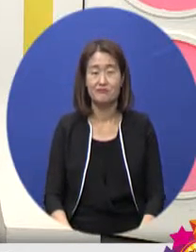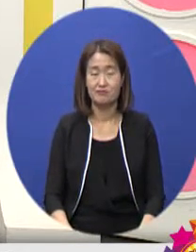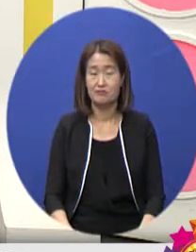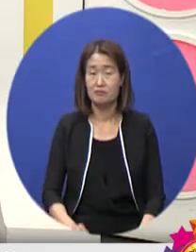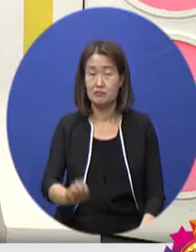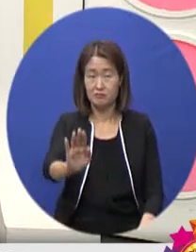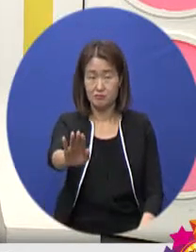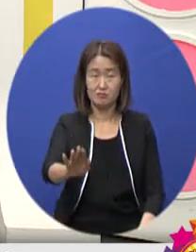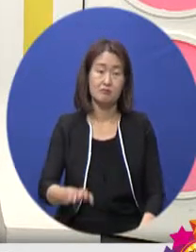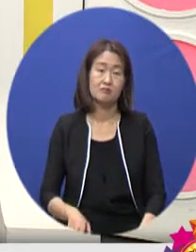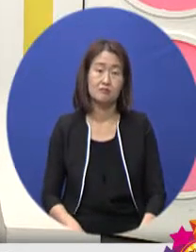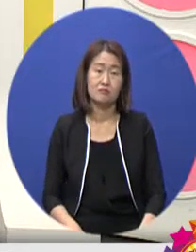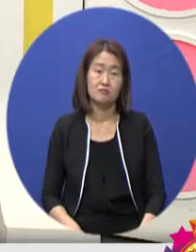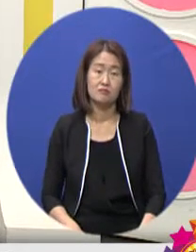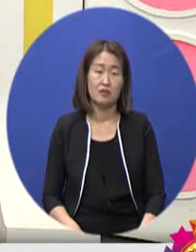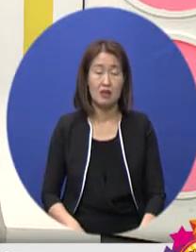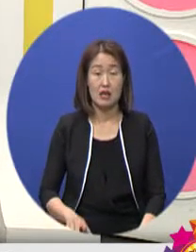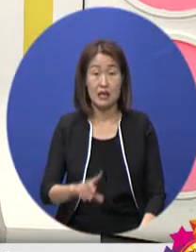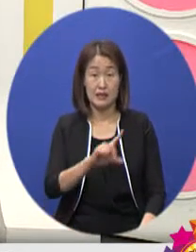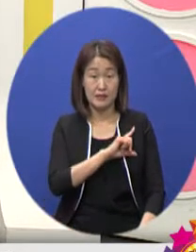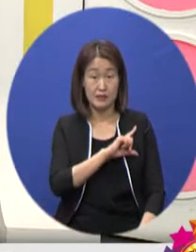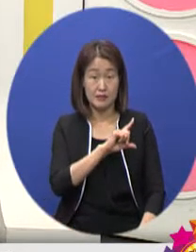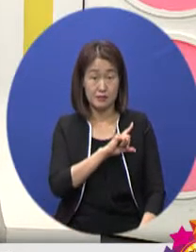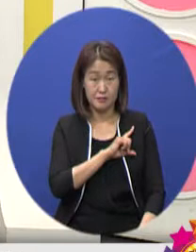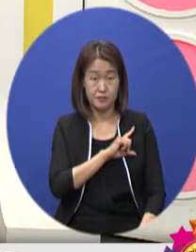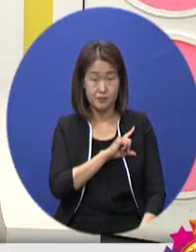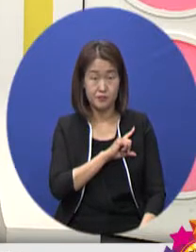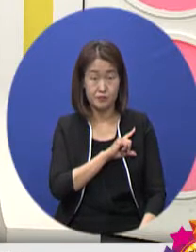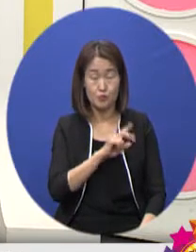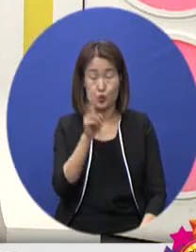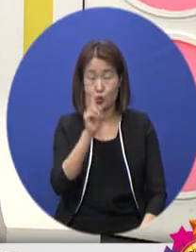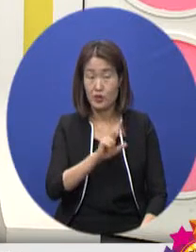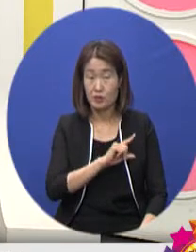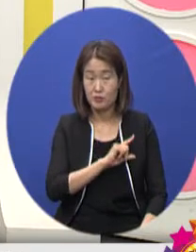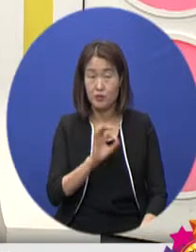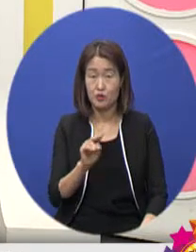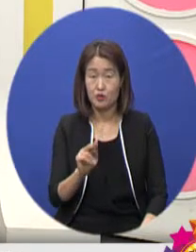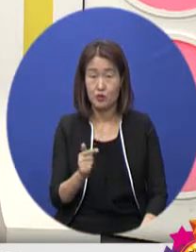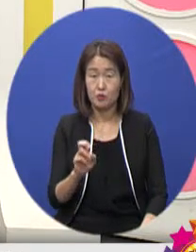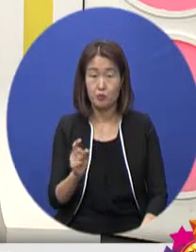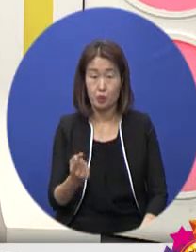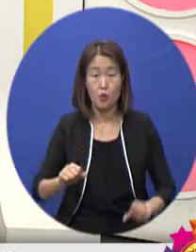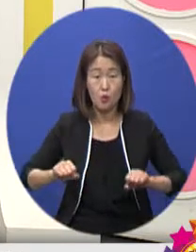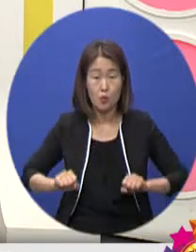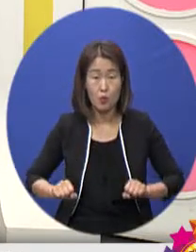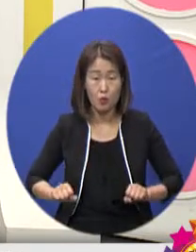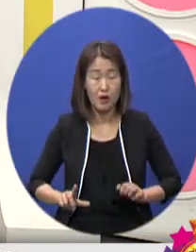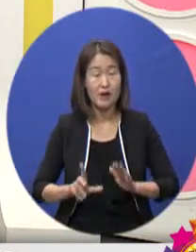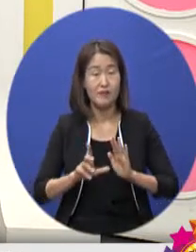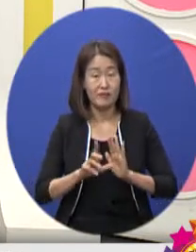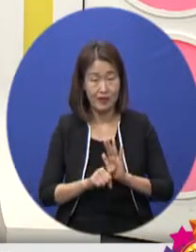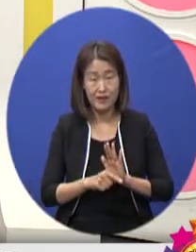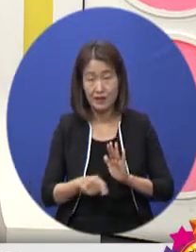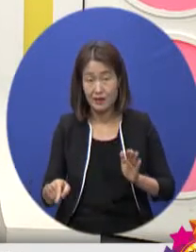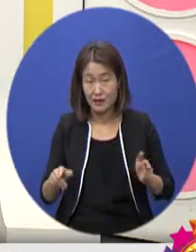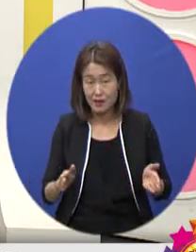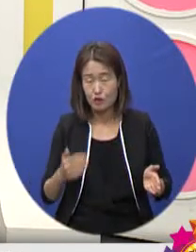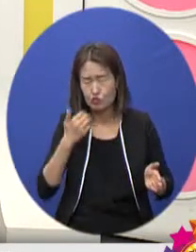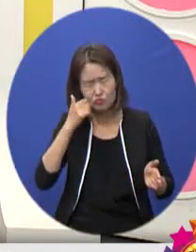네, 어머니. 예. 제목이 연모잖아요. 예. 어머니 이렇게 살아 생전에 누군가를 이렇게 막